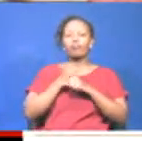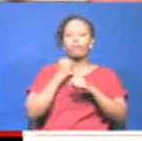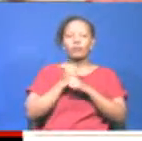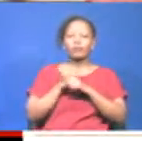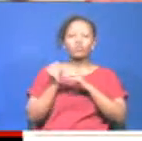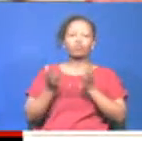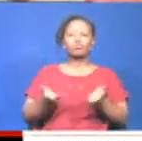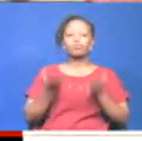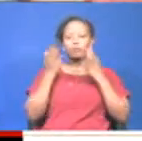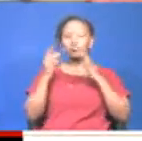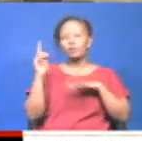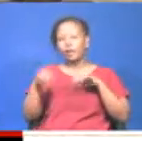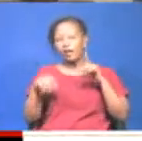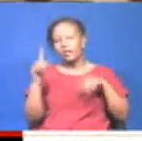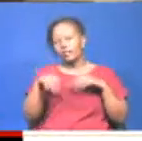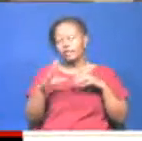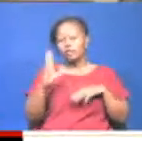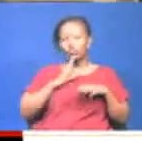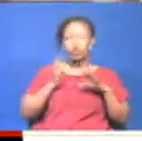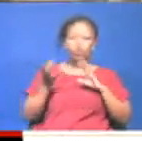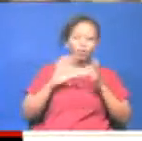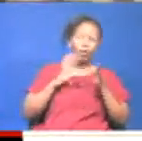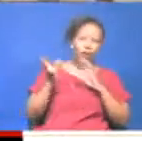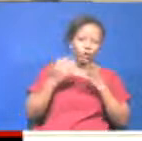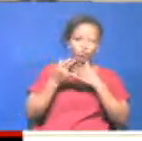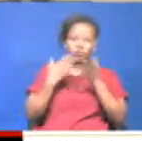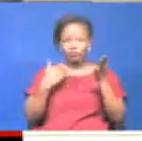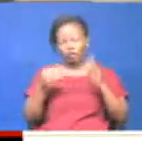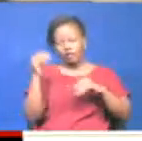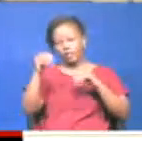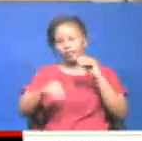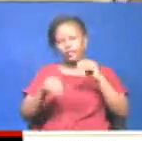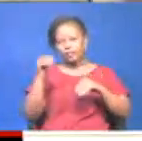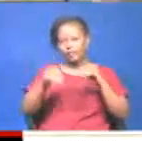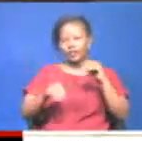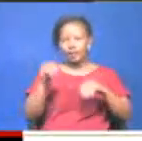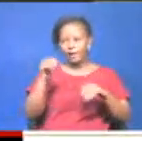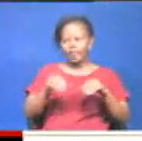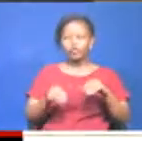situation ahead of the August 9th polls.